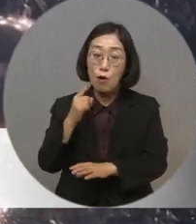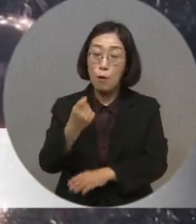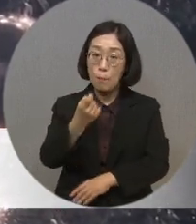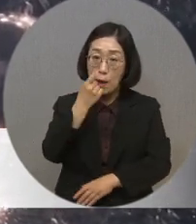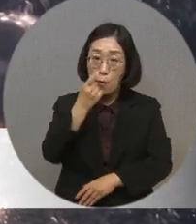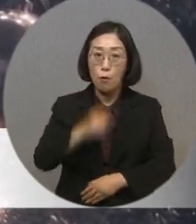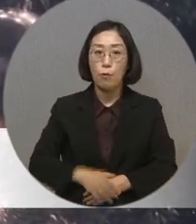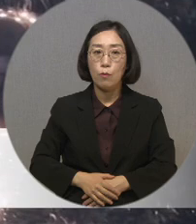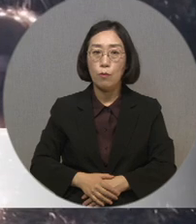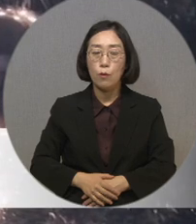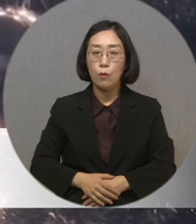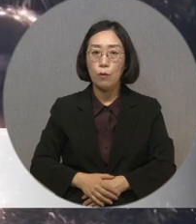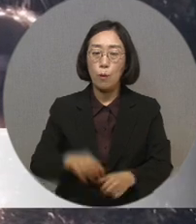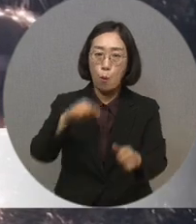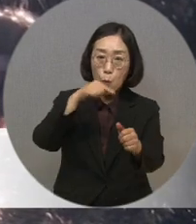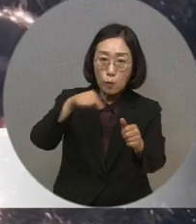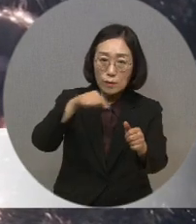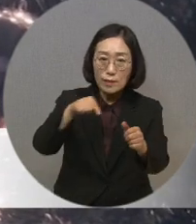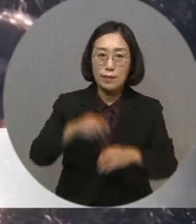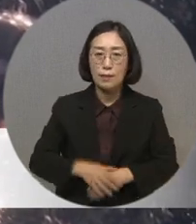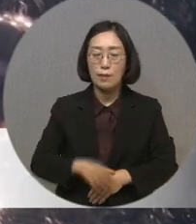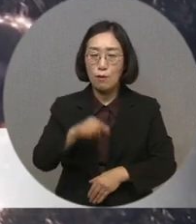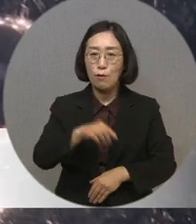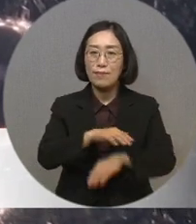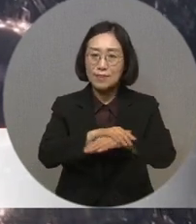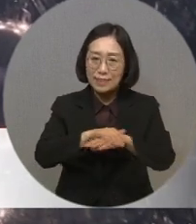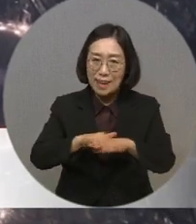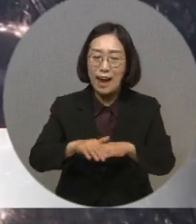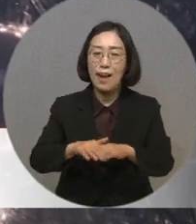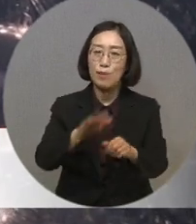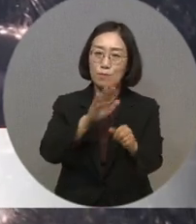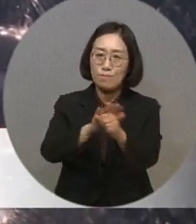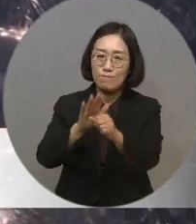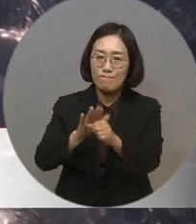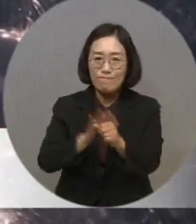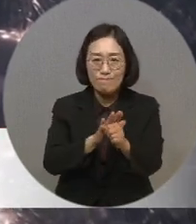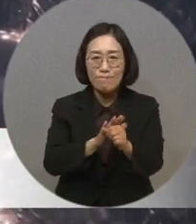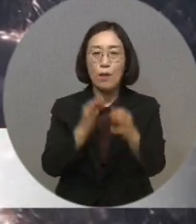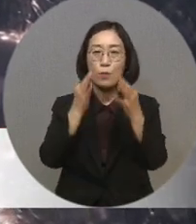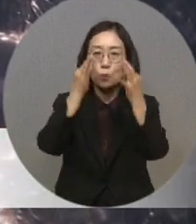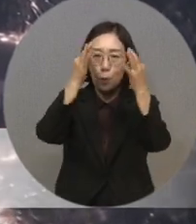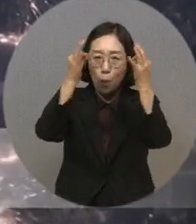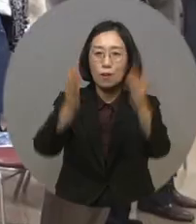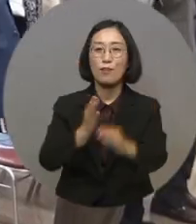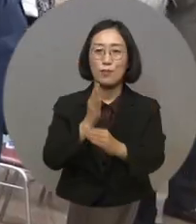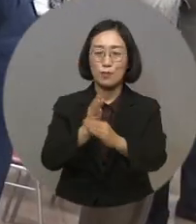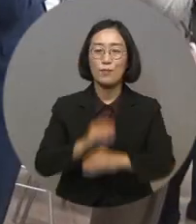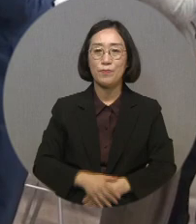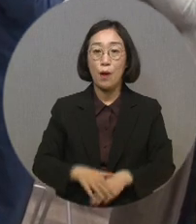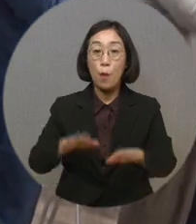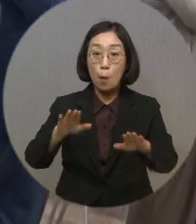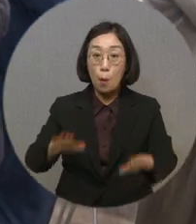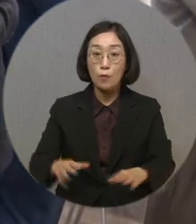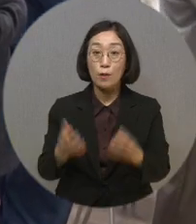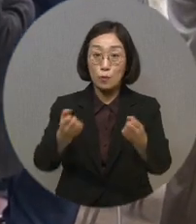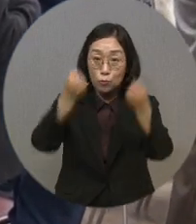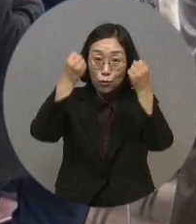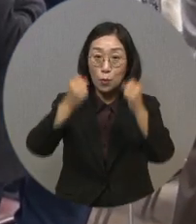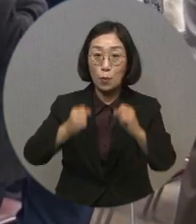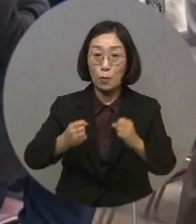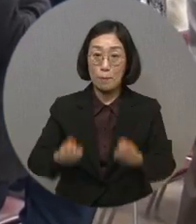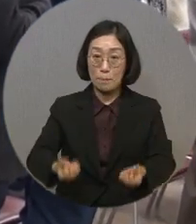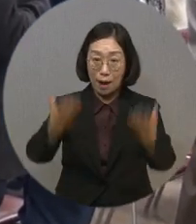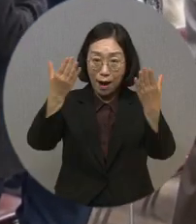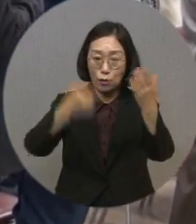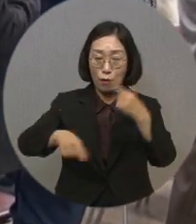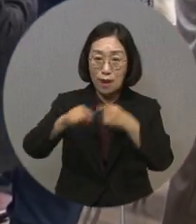것, 그 이중언어 코칭하는 것, 이런 것들을 저희가 잘 하려고 노력하고 있습니다. 오늘은 수료식과